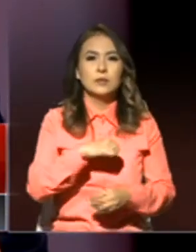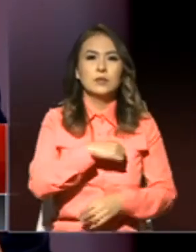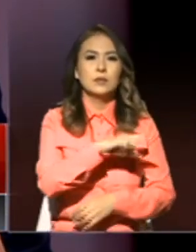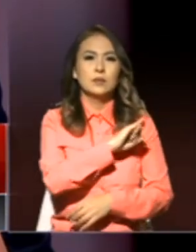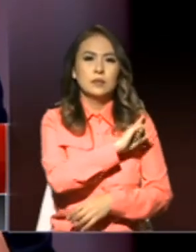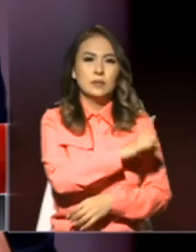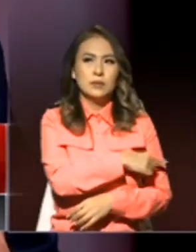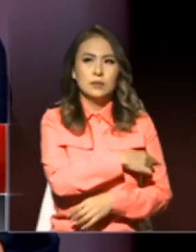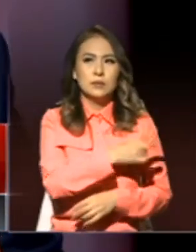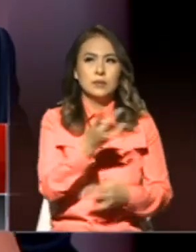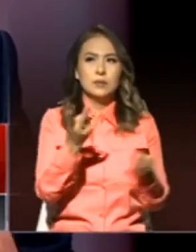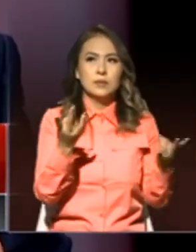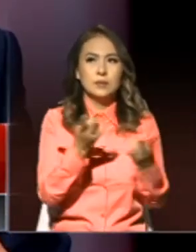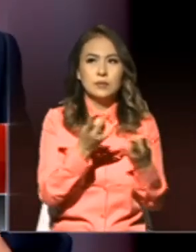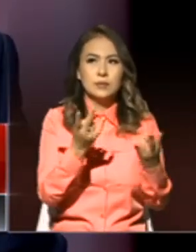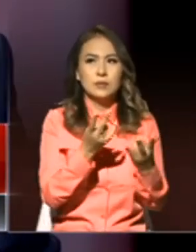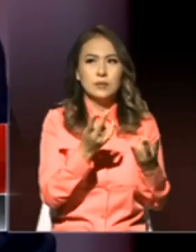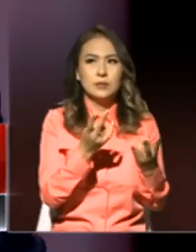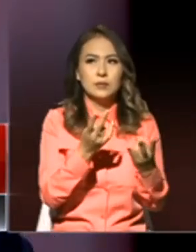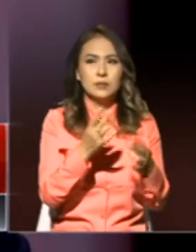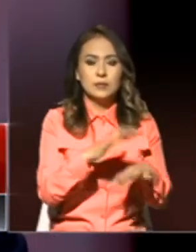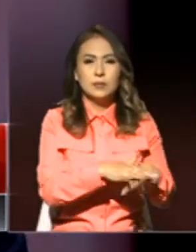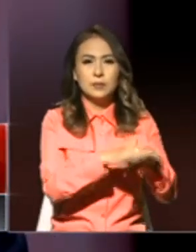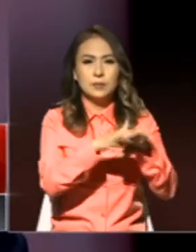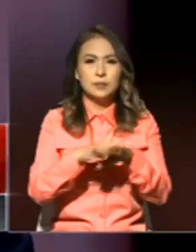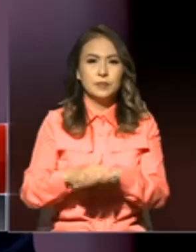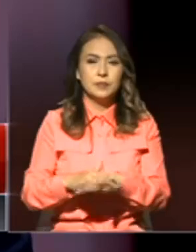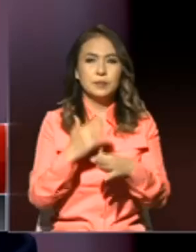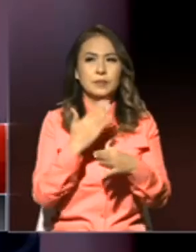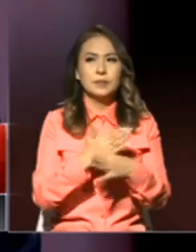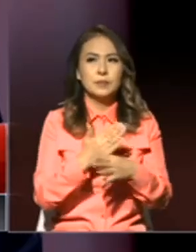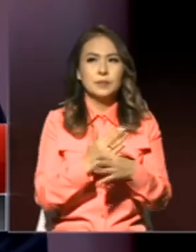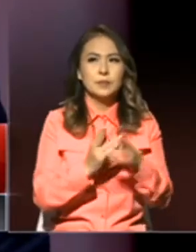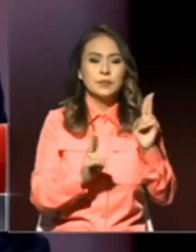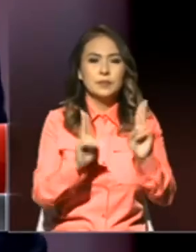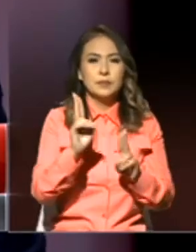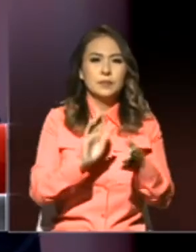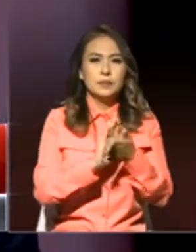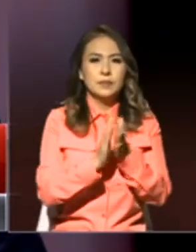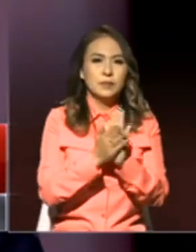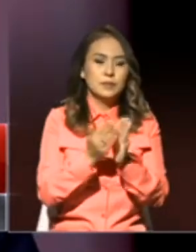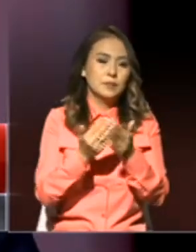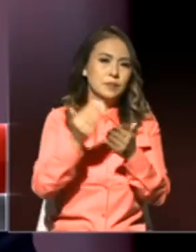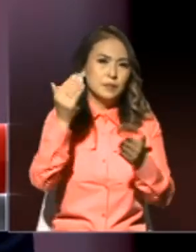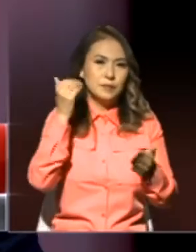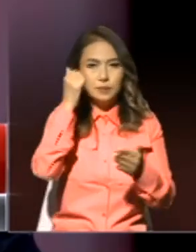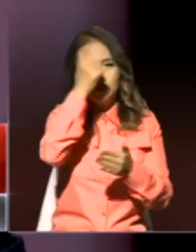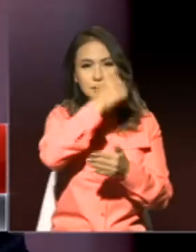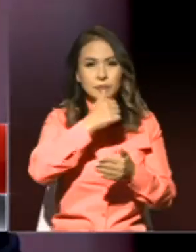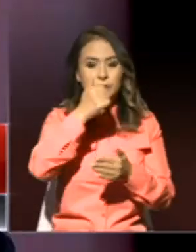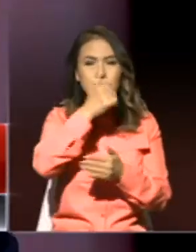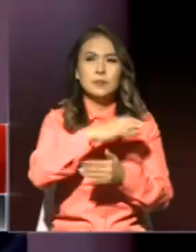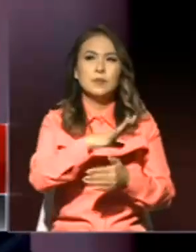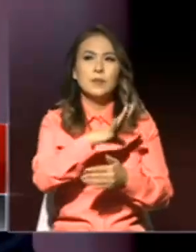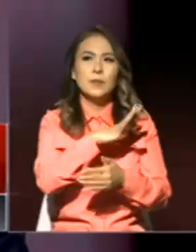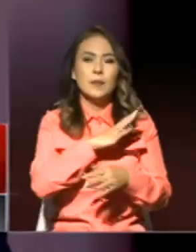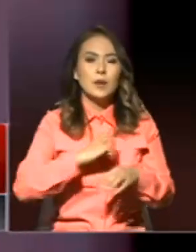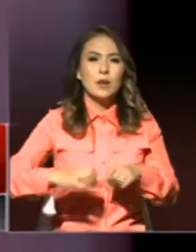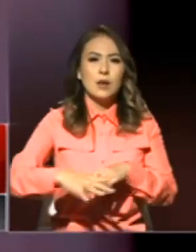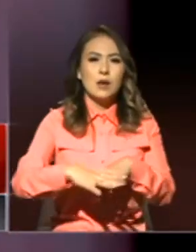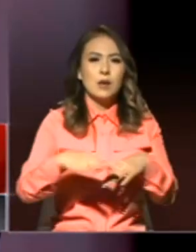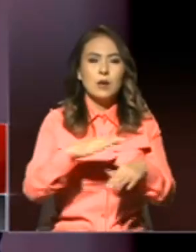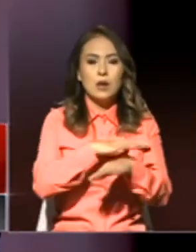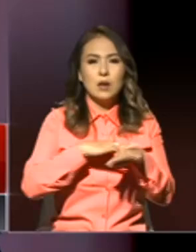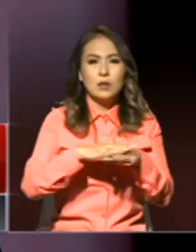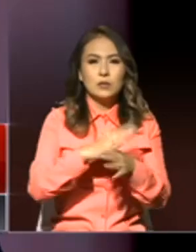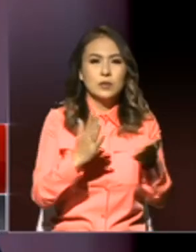Мәселе сонда. Иә, бұл яғни біздің жаңағы стратегиямызға сәйкес былтырдан бастап осы жинақтау жүйесіне халықты енді осындай